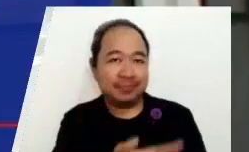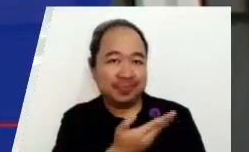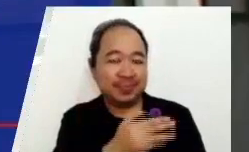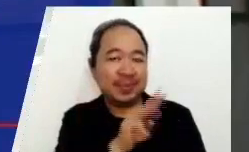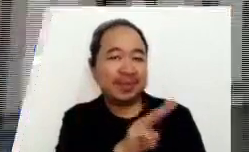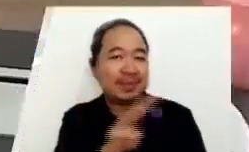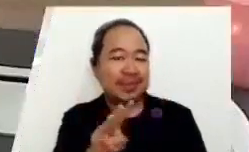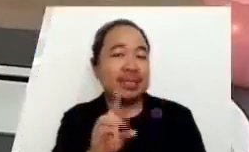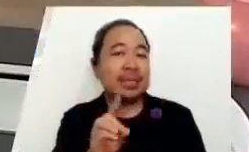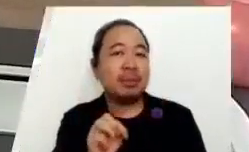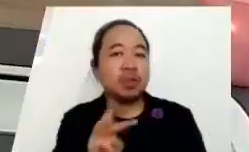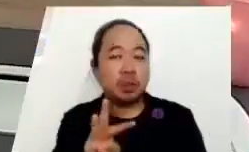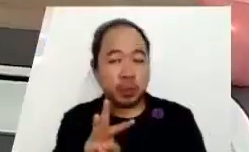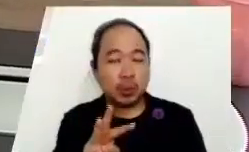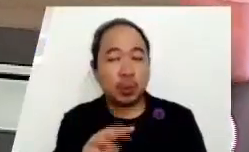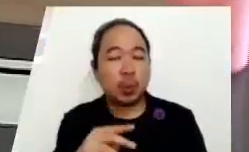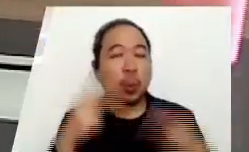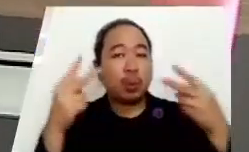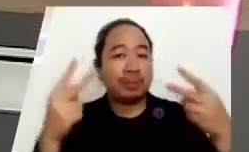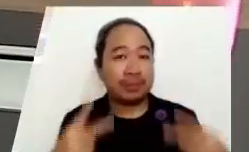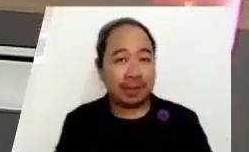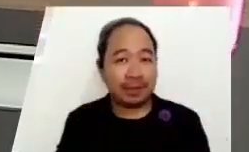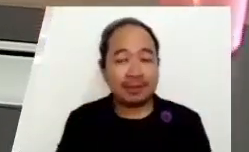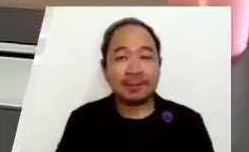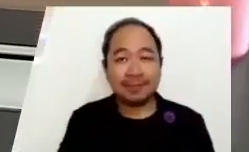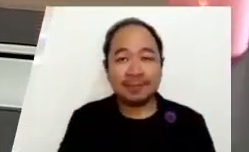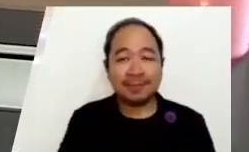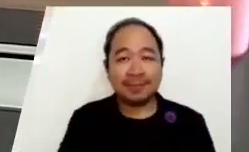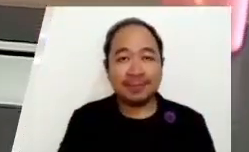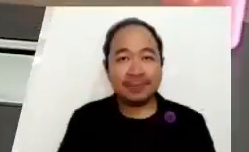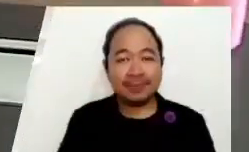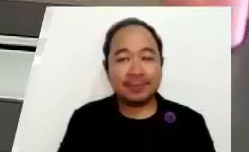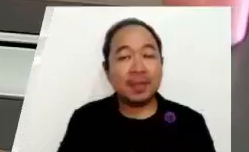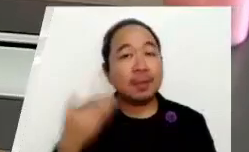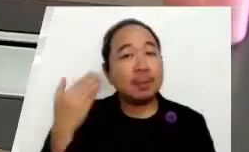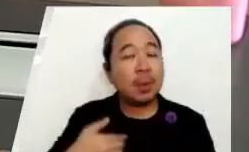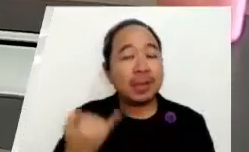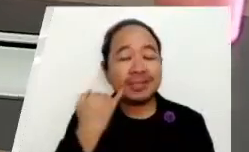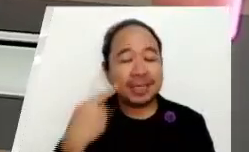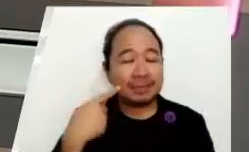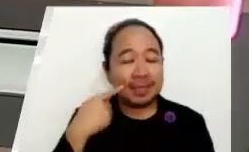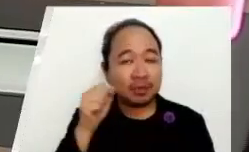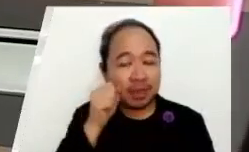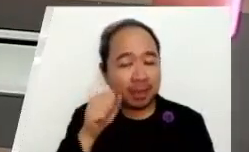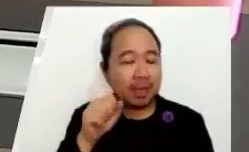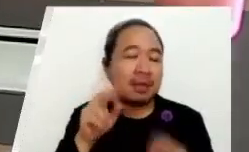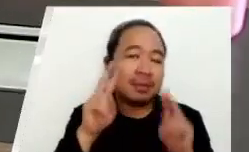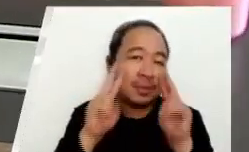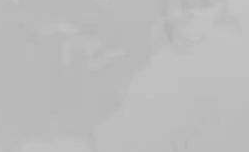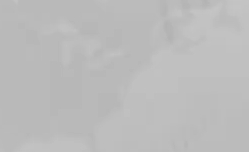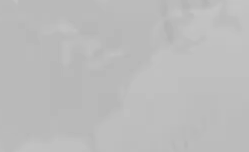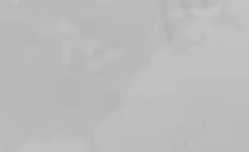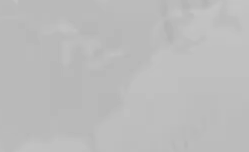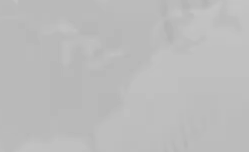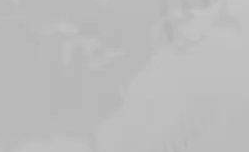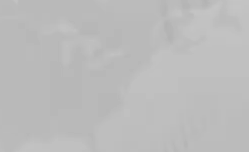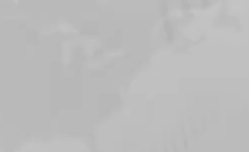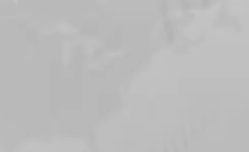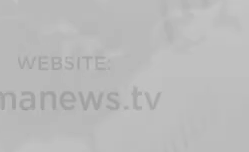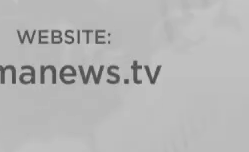DMW website. Para sa GMA Integrated News, JP Soriano, nakatutok 24 oras.